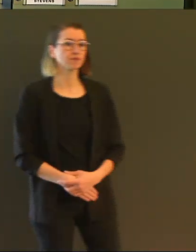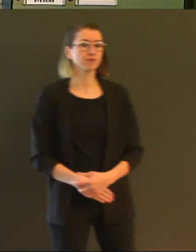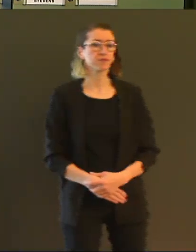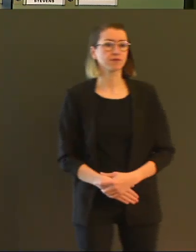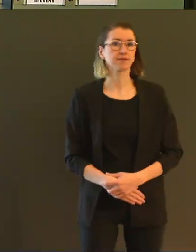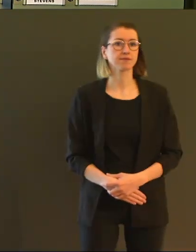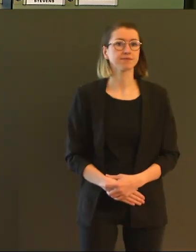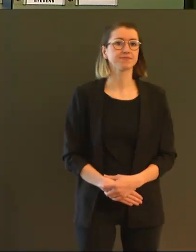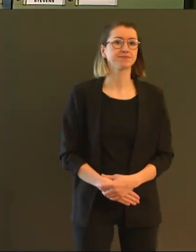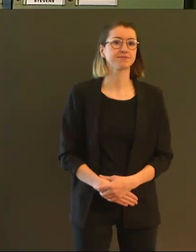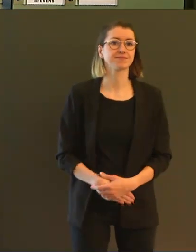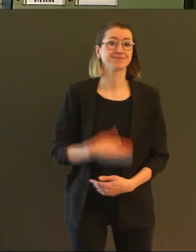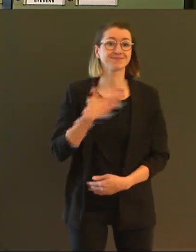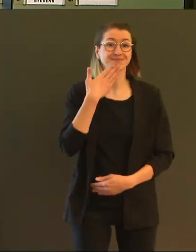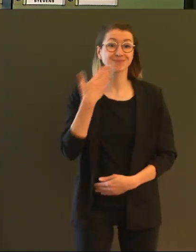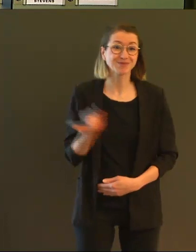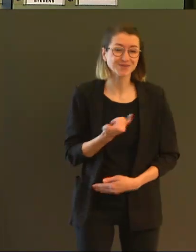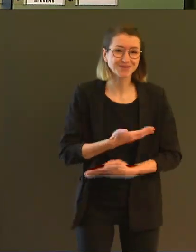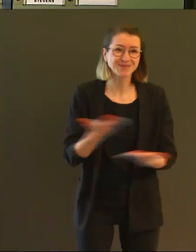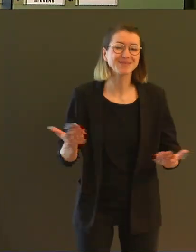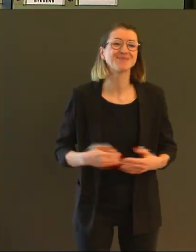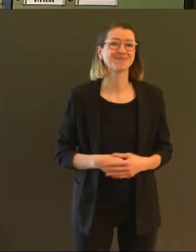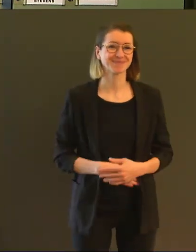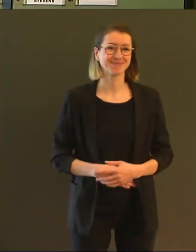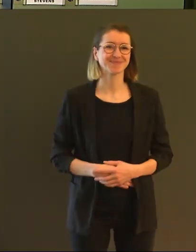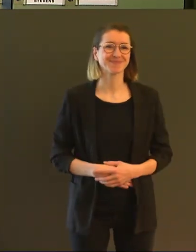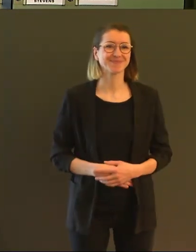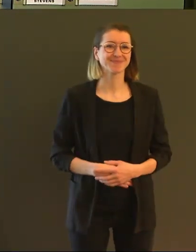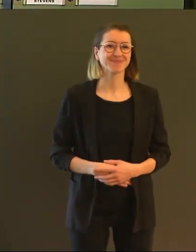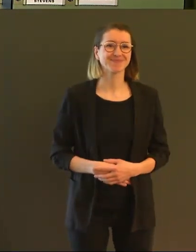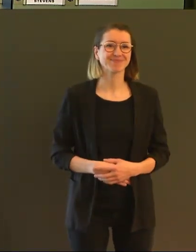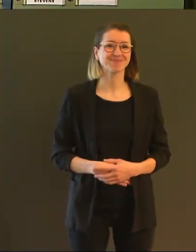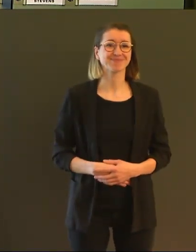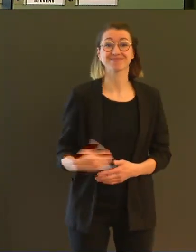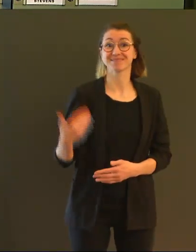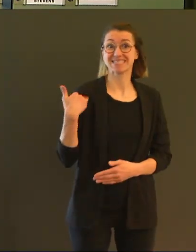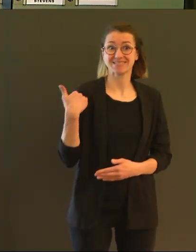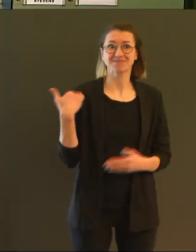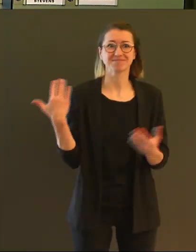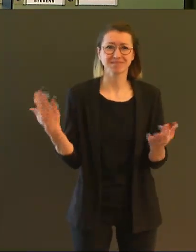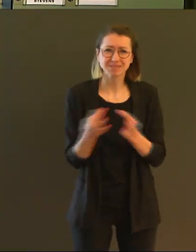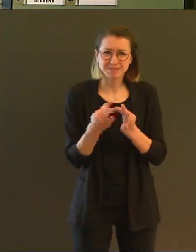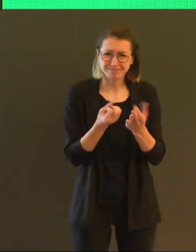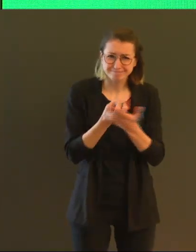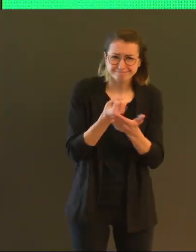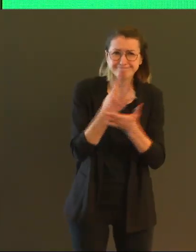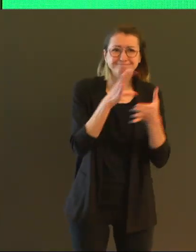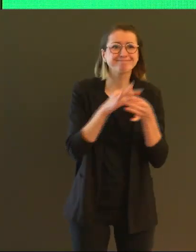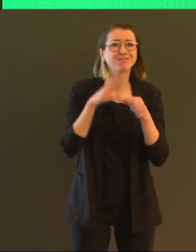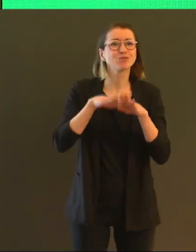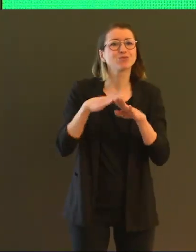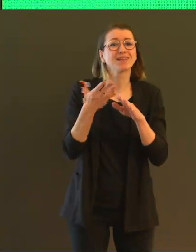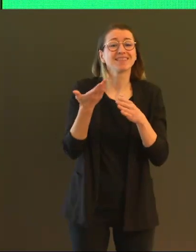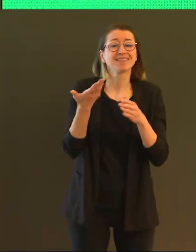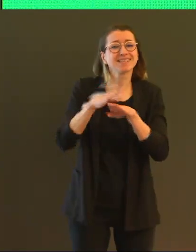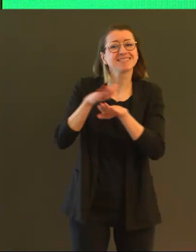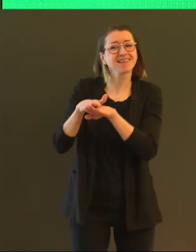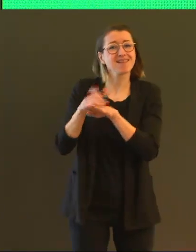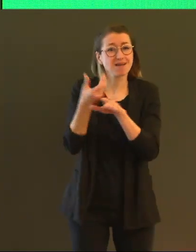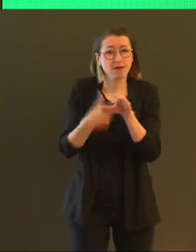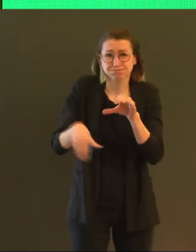Bonjour. Après cet exposé peut-être un peu difficile sur la surmortalité, mais qui est important pour qu'on puisse chacun mieux